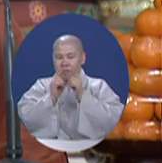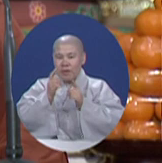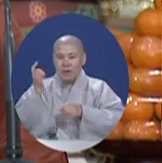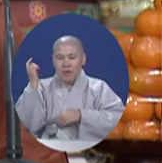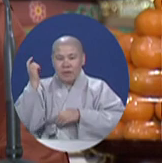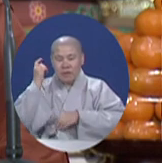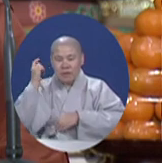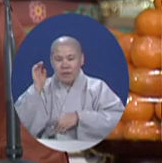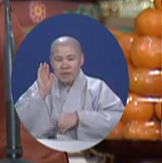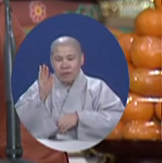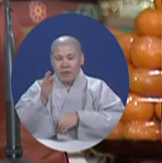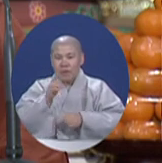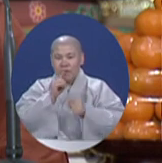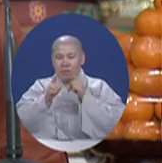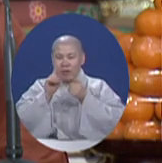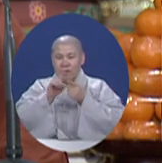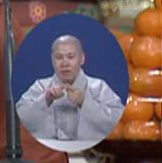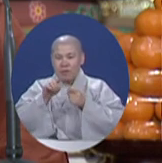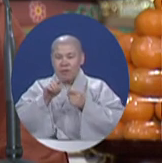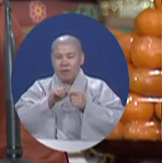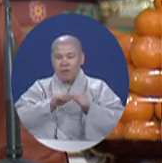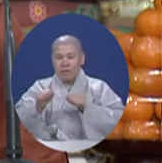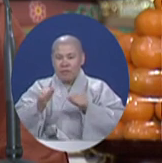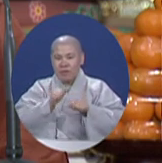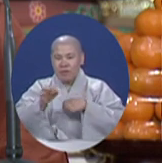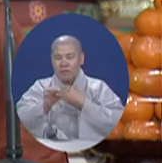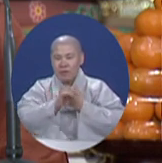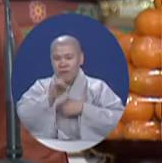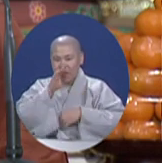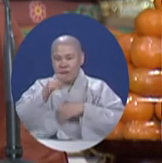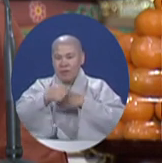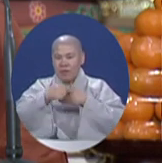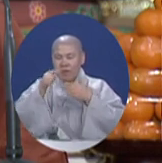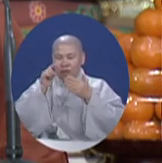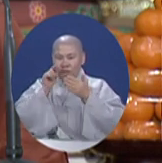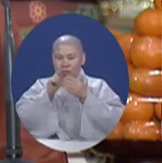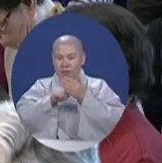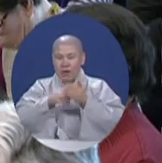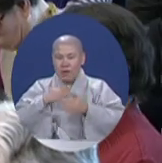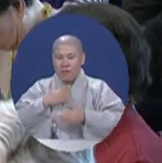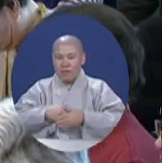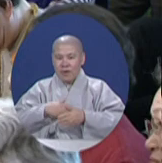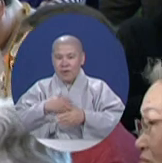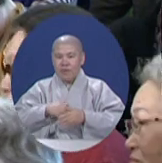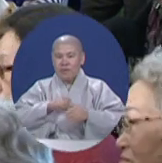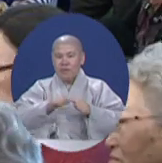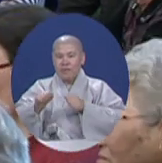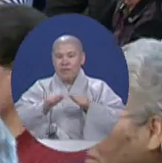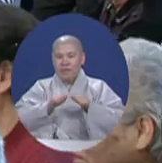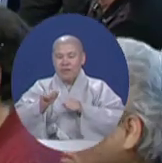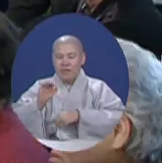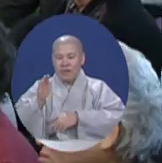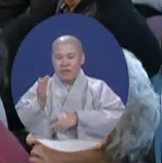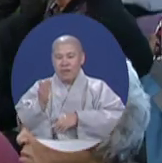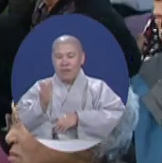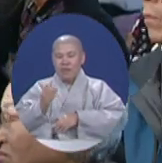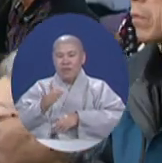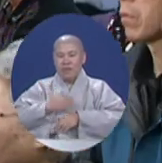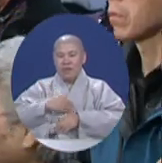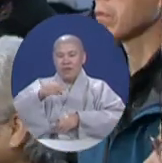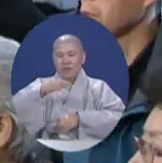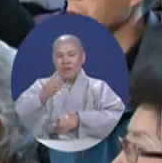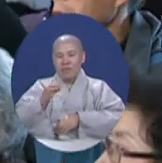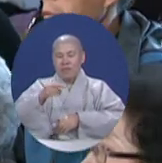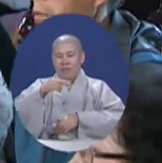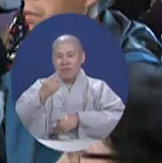듣고 말대로 움직이면 절대 안 되고 그 스님의 마음을 헤아려서 움직여야 되거든요. 제가 통도사에서